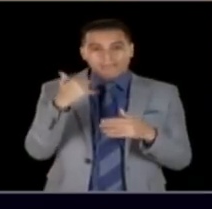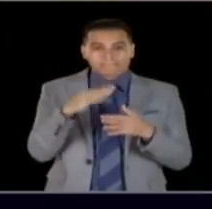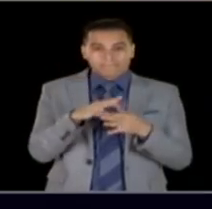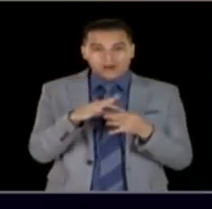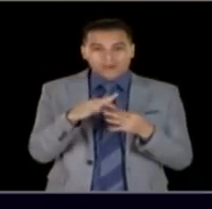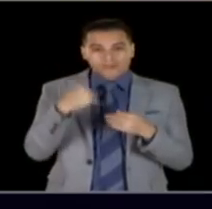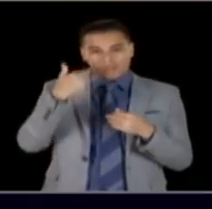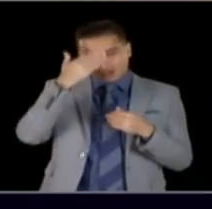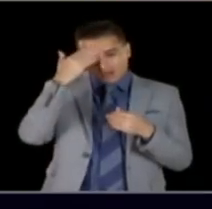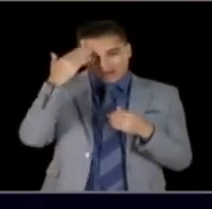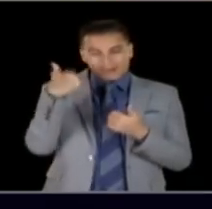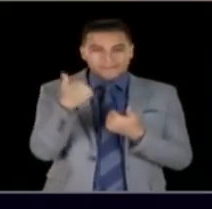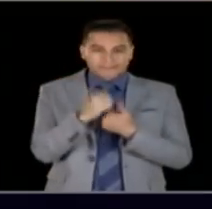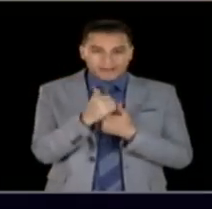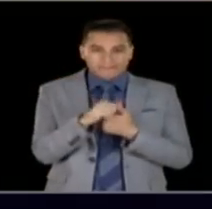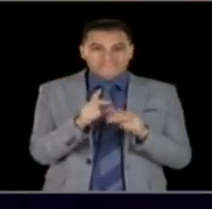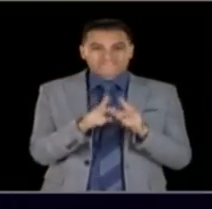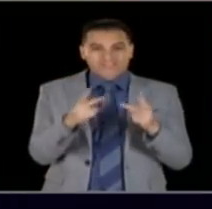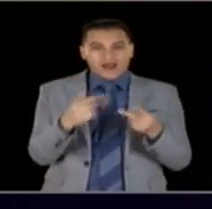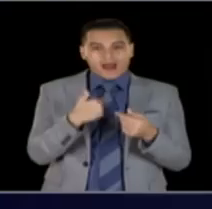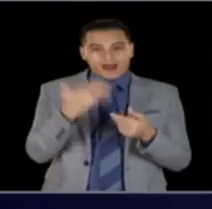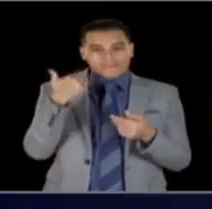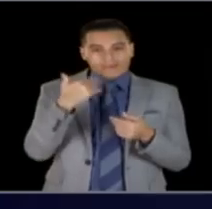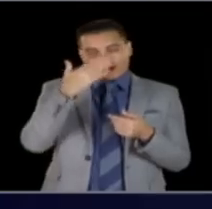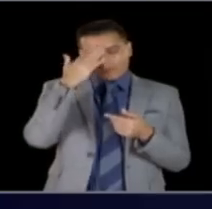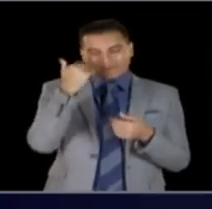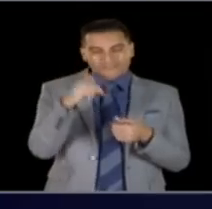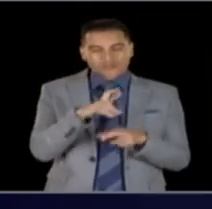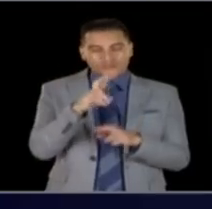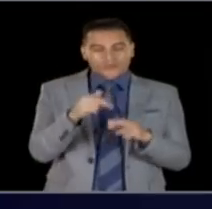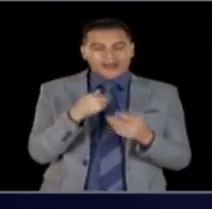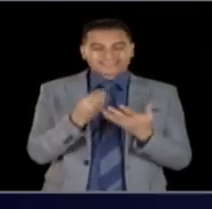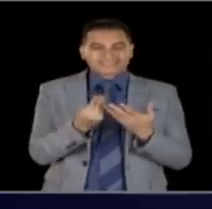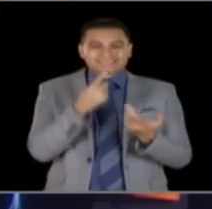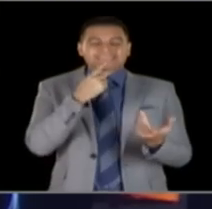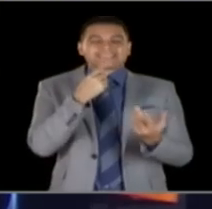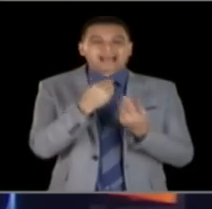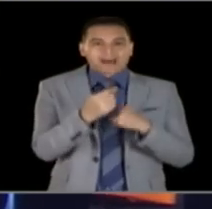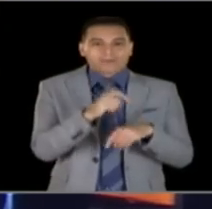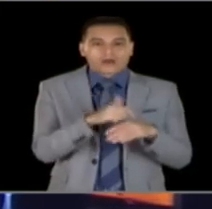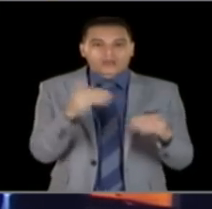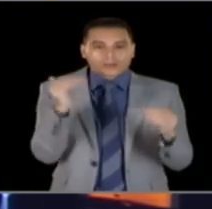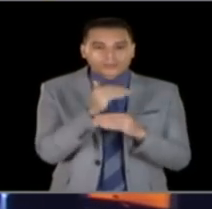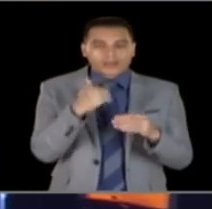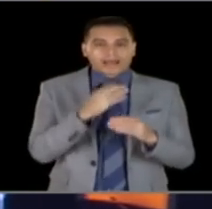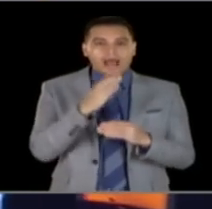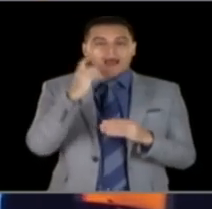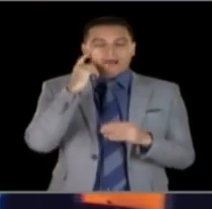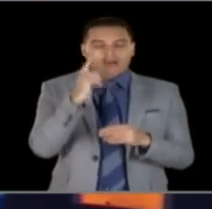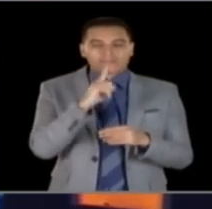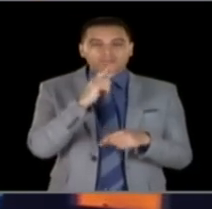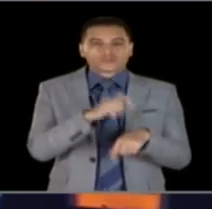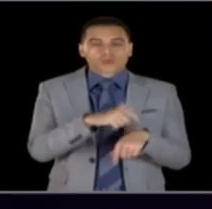حته الاكسبيرينس دي يعني فرقت معانا. يعني المره فاتت في كذا سؤال اللي هو لسه بنتكلم الاجابه عندنا،